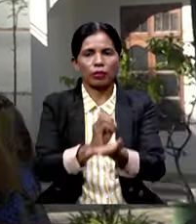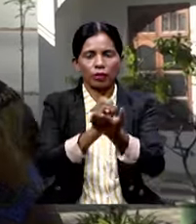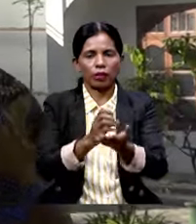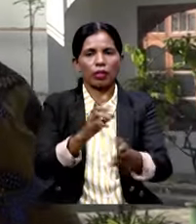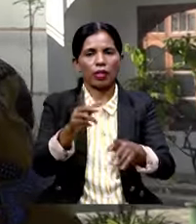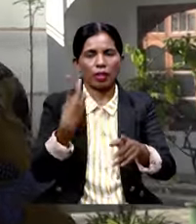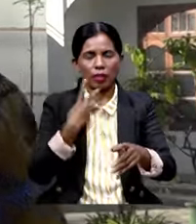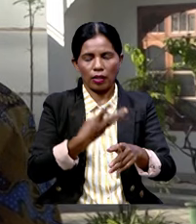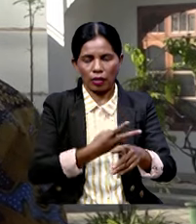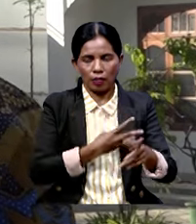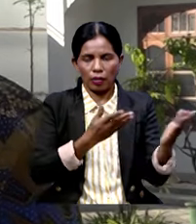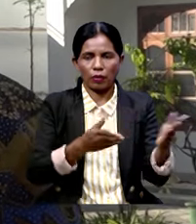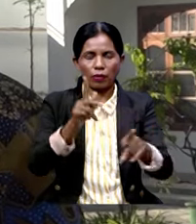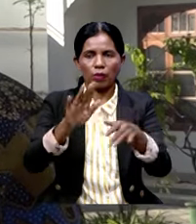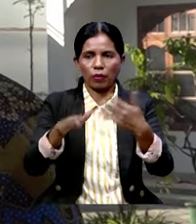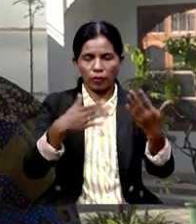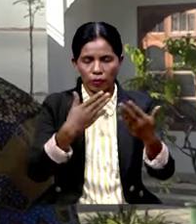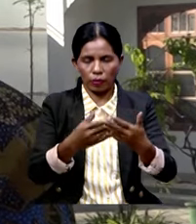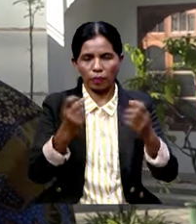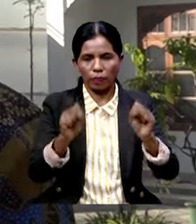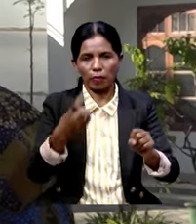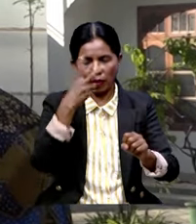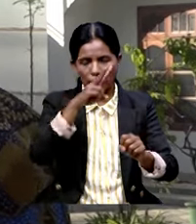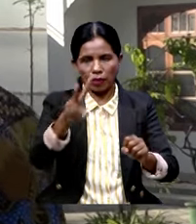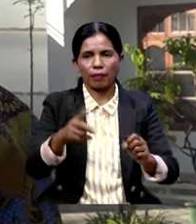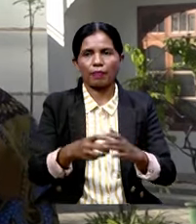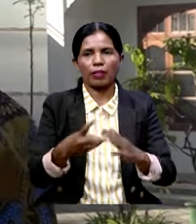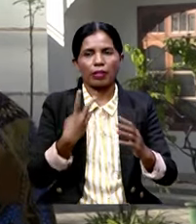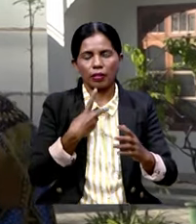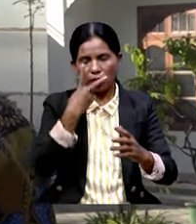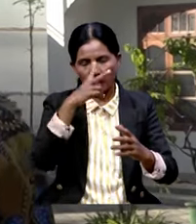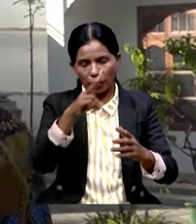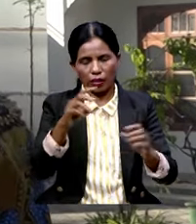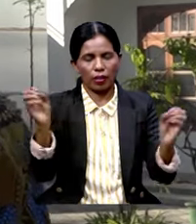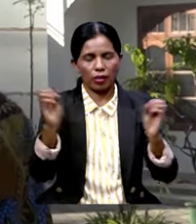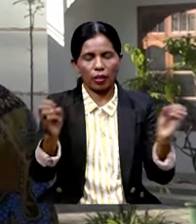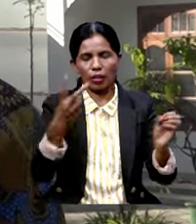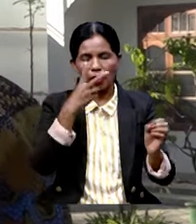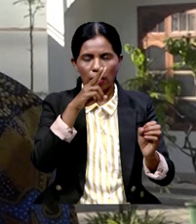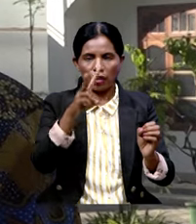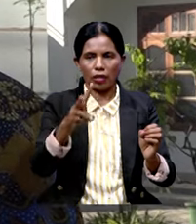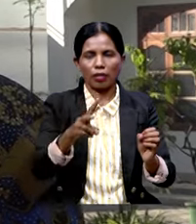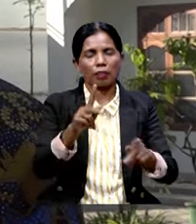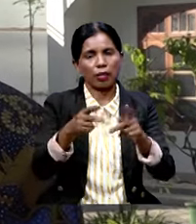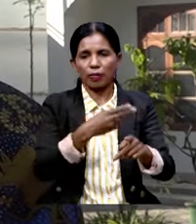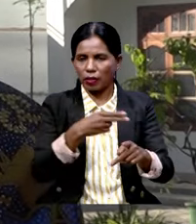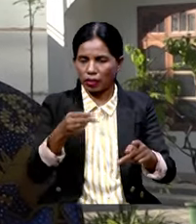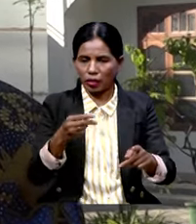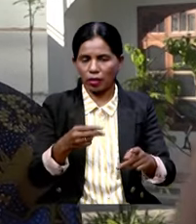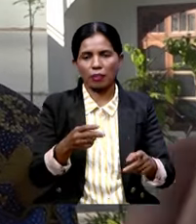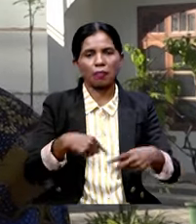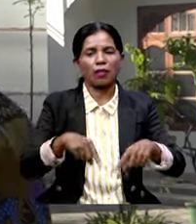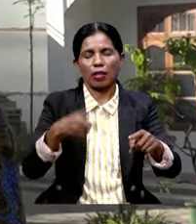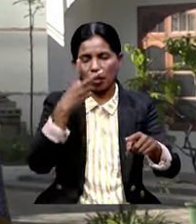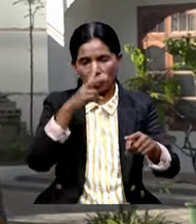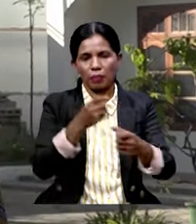wisata masyarakat datang ke sana berkunjung Nah karena tak kenal maka tak sayang orang Indonesia kan gitu kan istilahnya jadi dengan datang ini